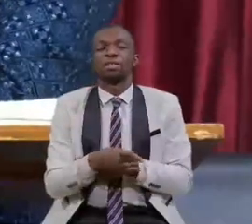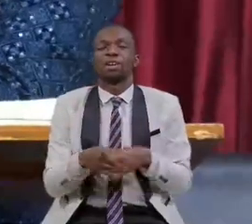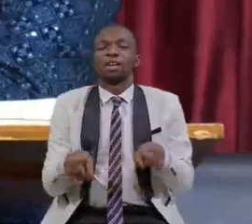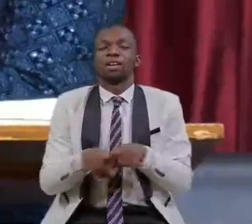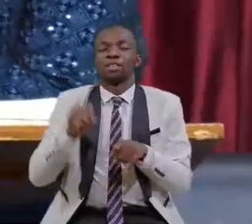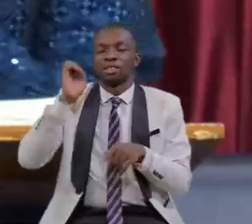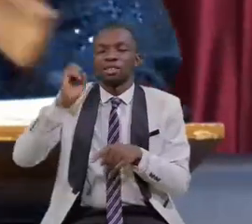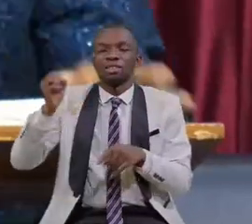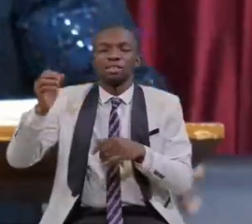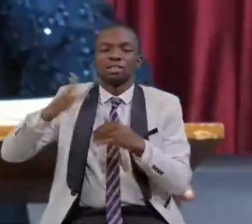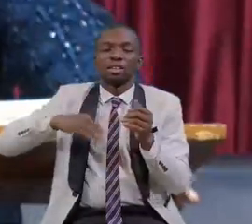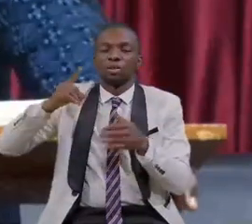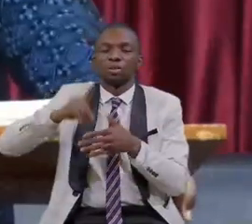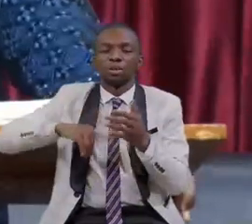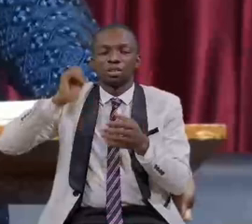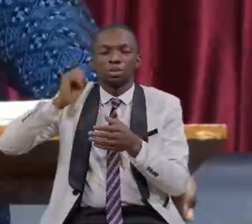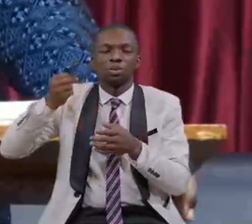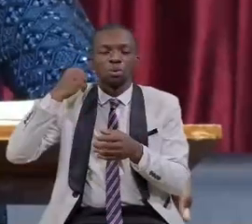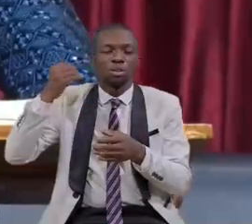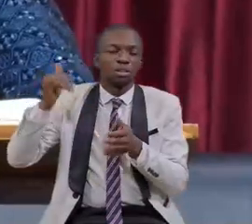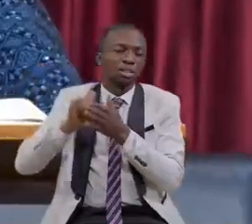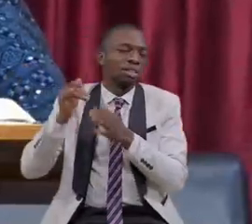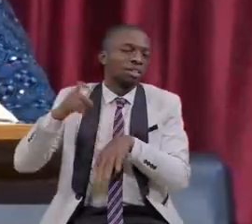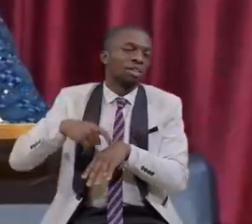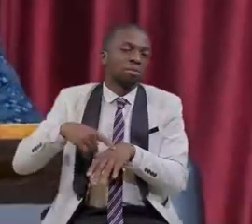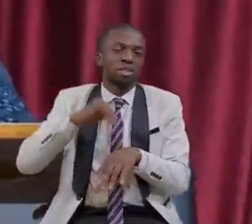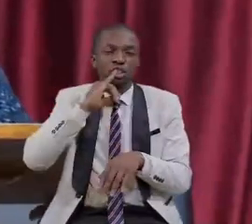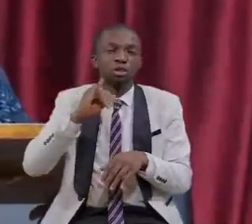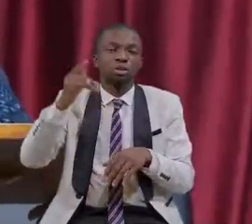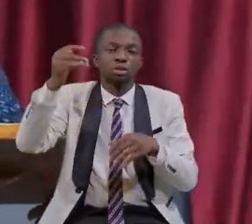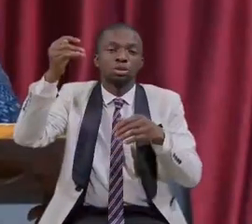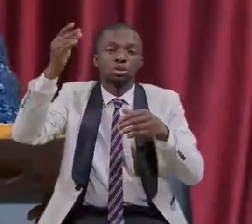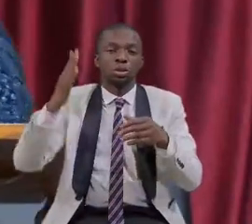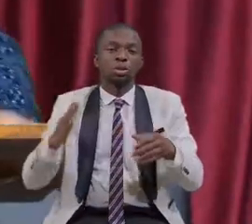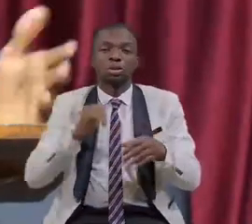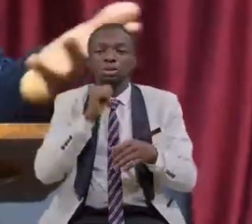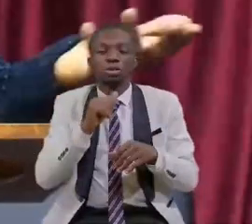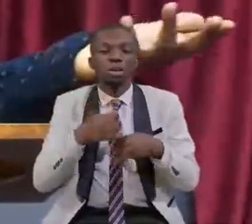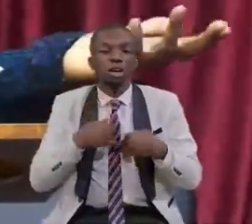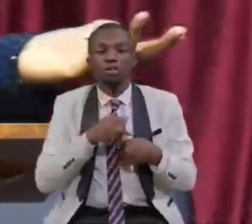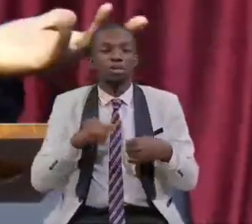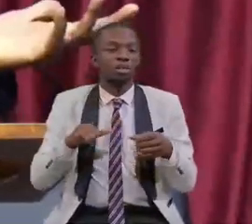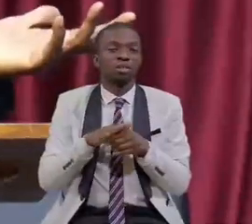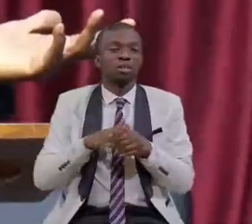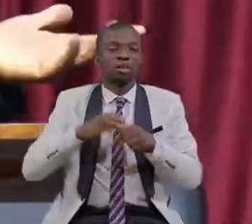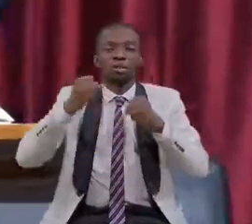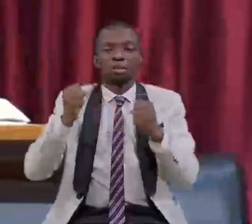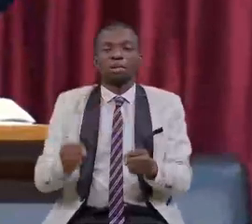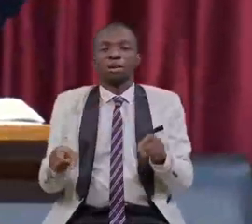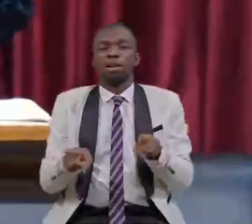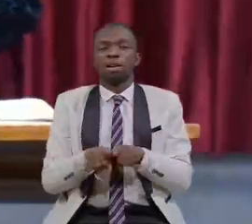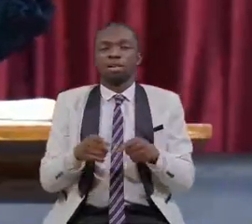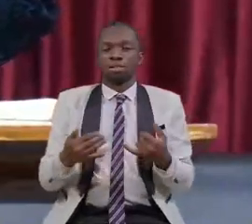Le Dieu Tout-Puissant aujourd'hui est-il plus pauvre qu'il l'était à ce temps-là? Il